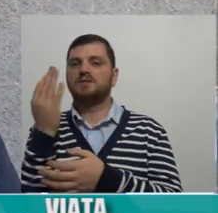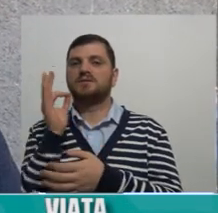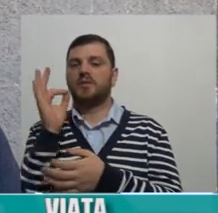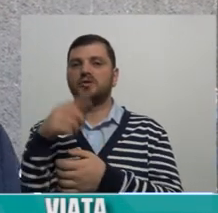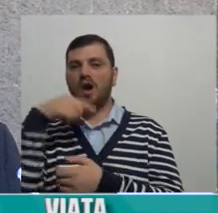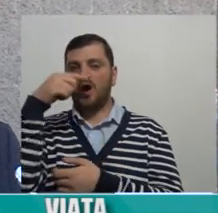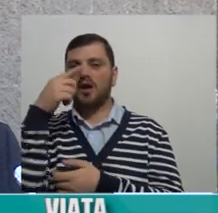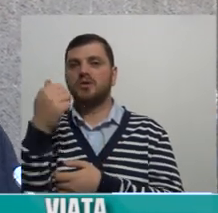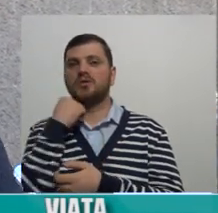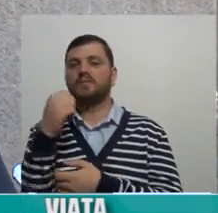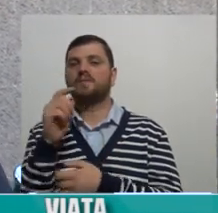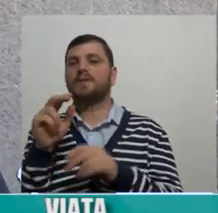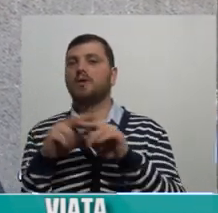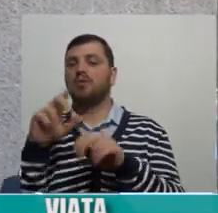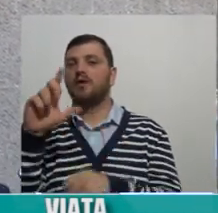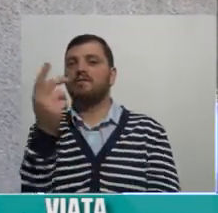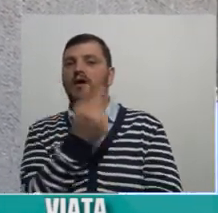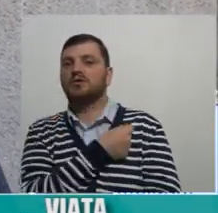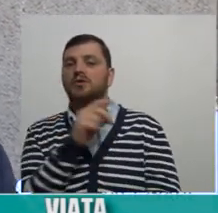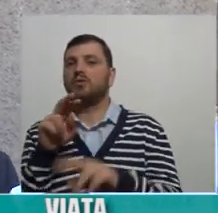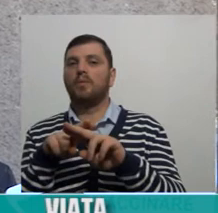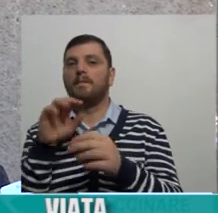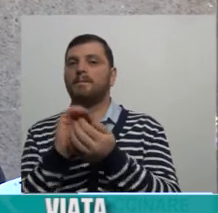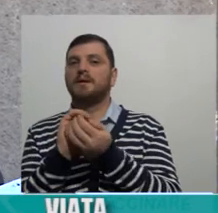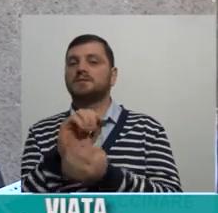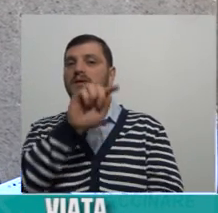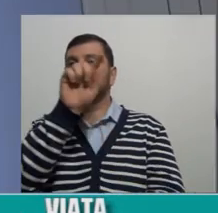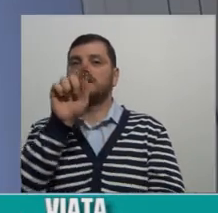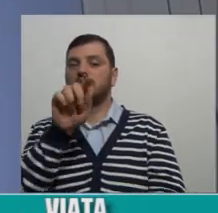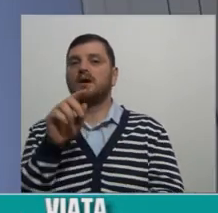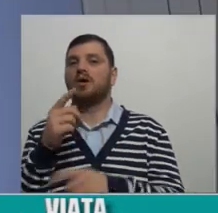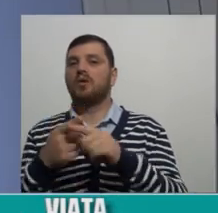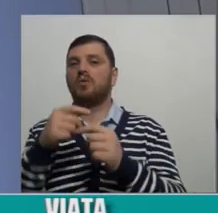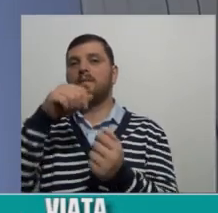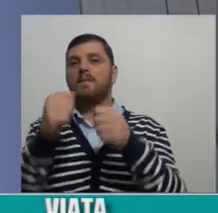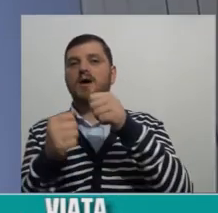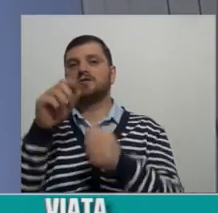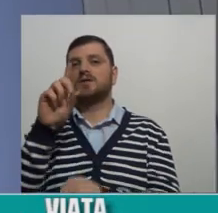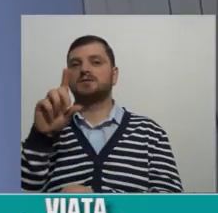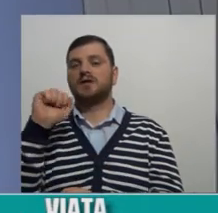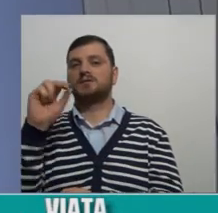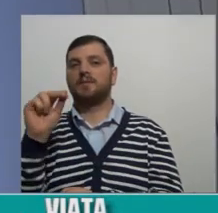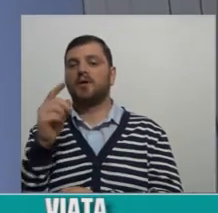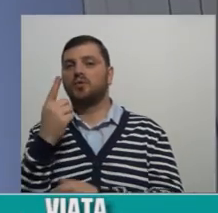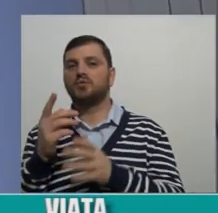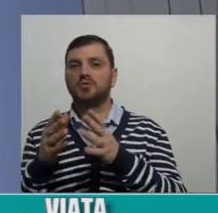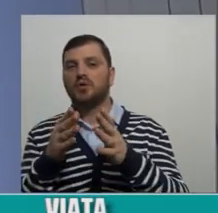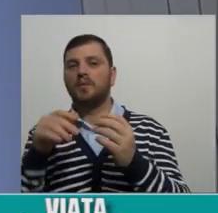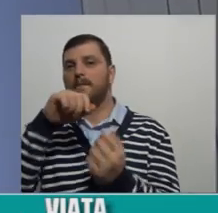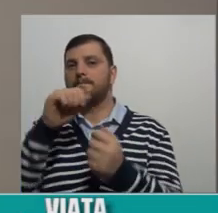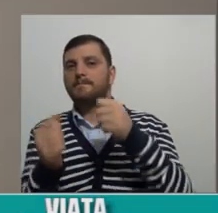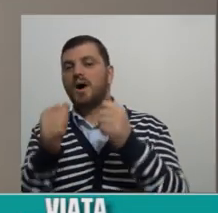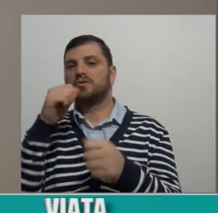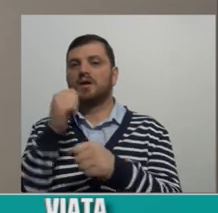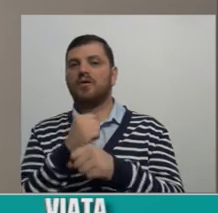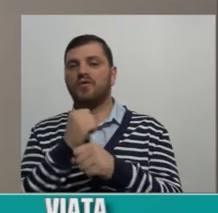sunt arondate Câmpul Lungului. Cum vin vaccinurile și cum sunt păstrate? Ele vin cu mașină de la DSP. Există un traseu